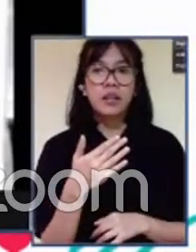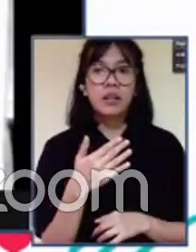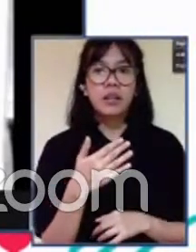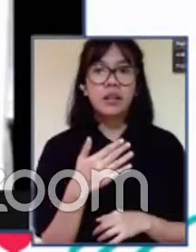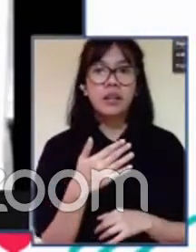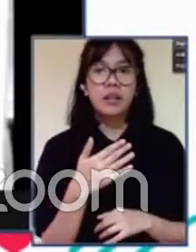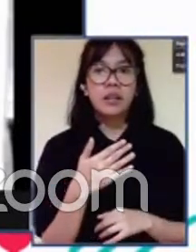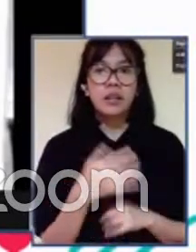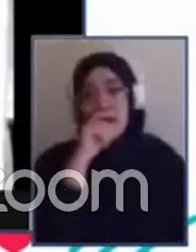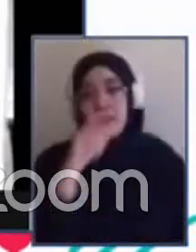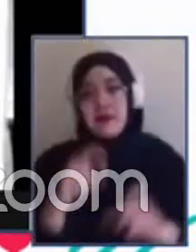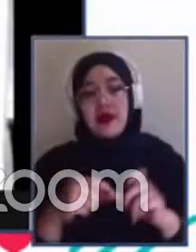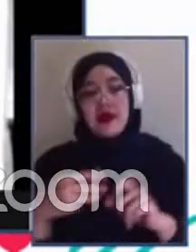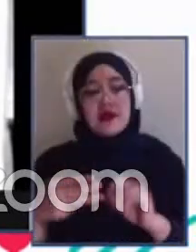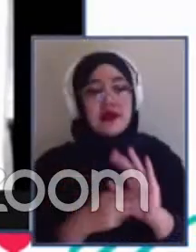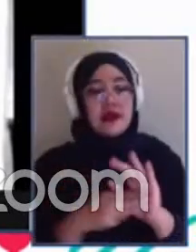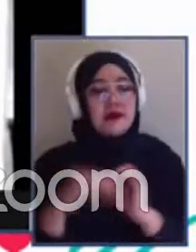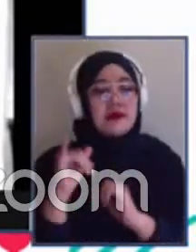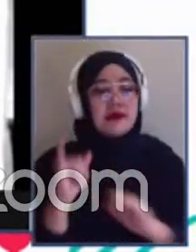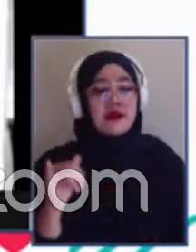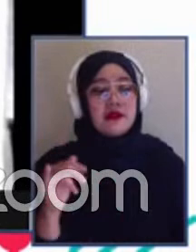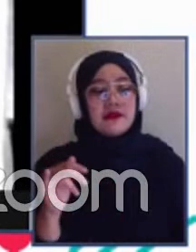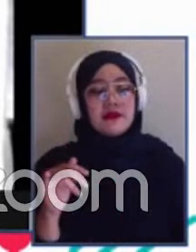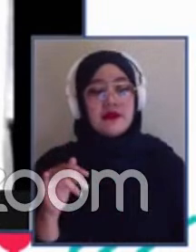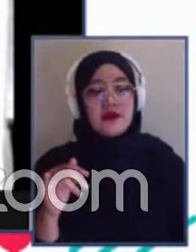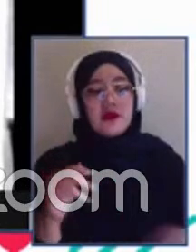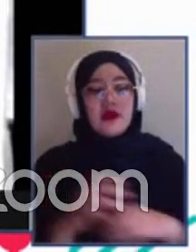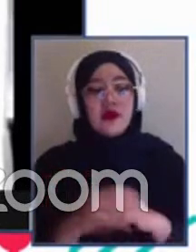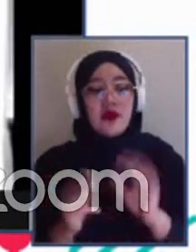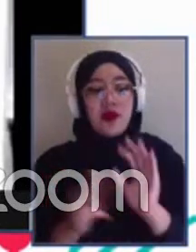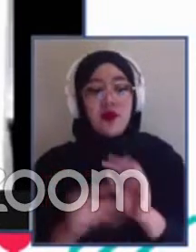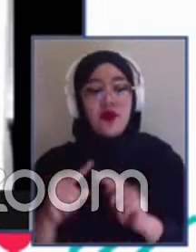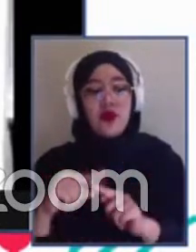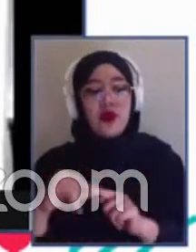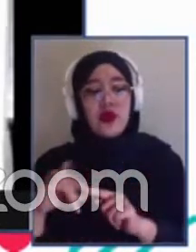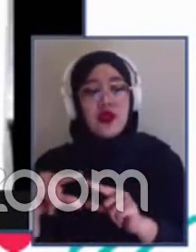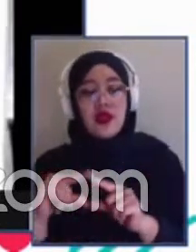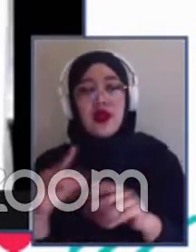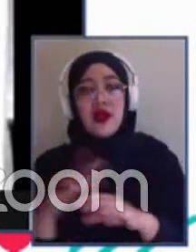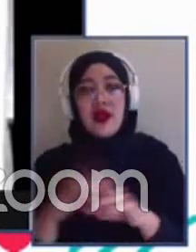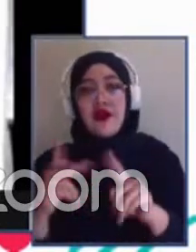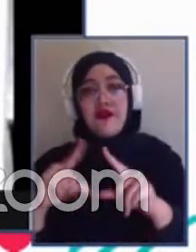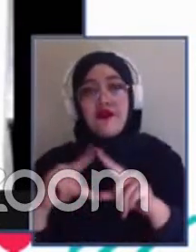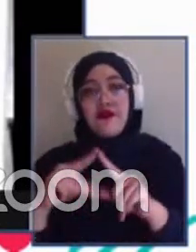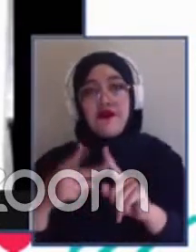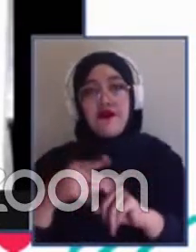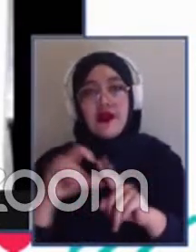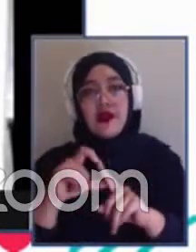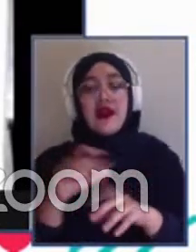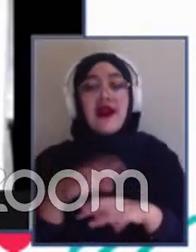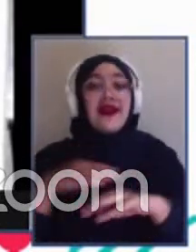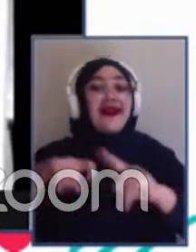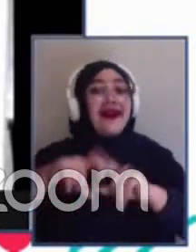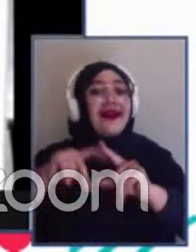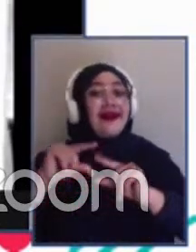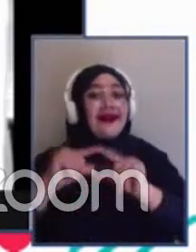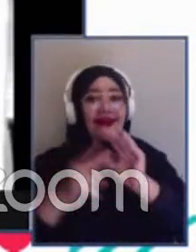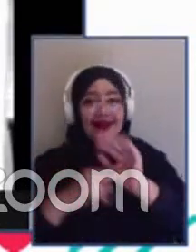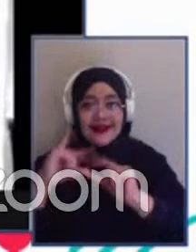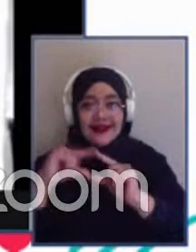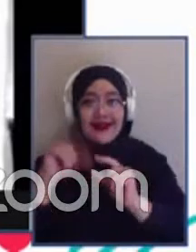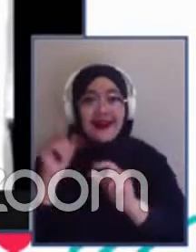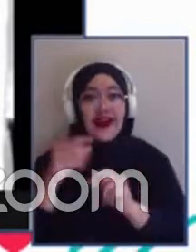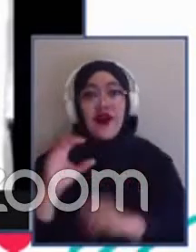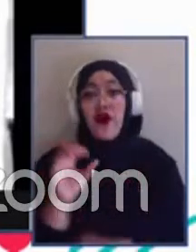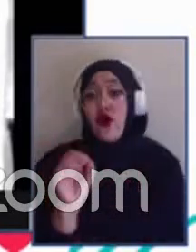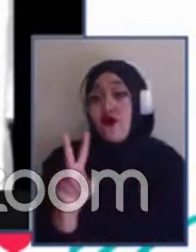Ibu Mutia Hafid, Wakil Rakyat kita, dan Pak Karania dari OVO. Mungkin saya sedikit melengkapi lagi Mbak,